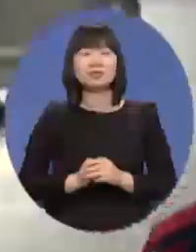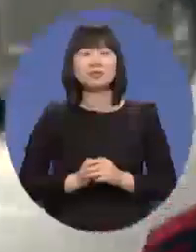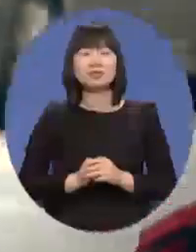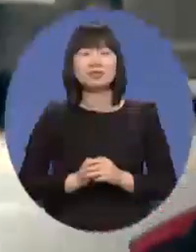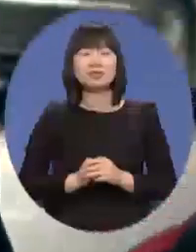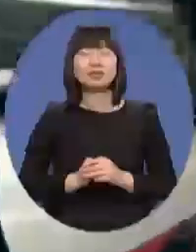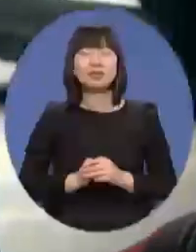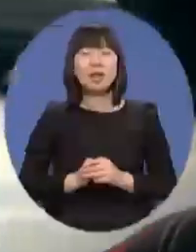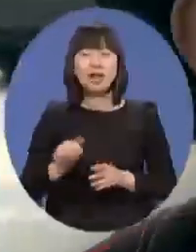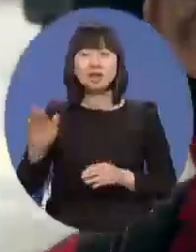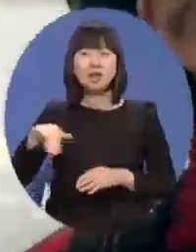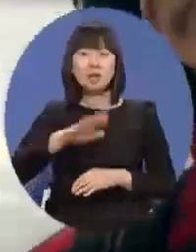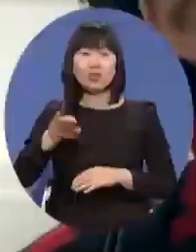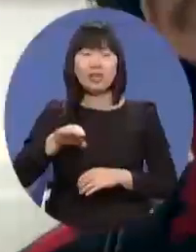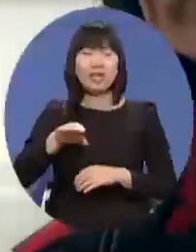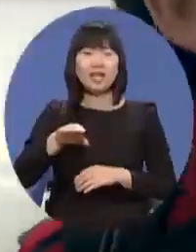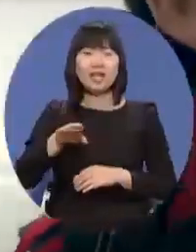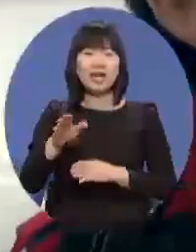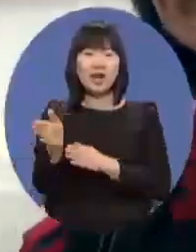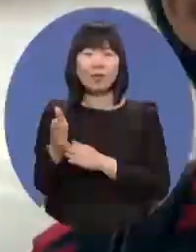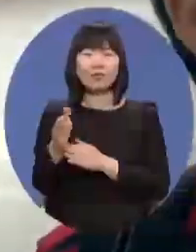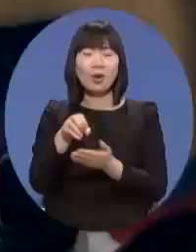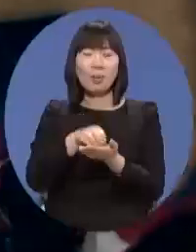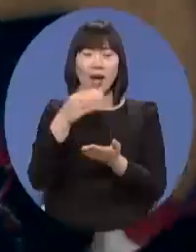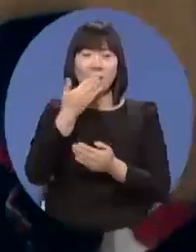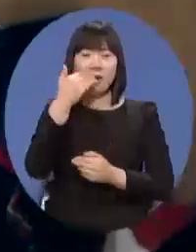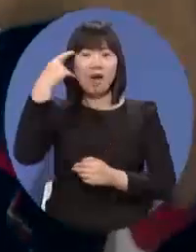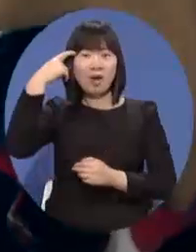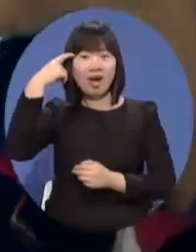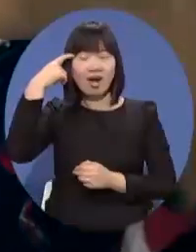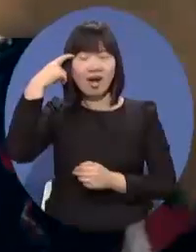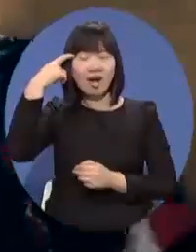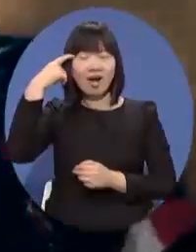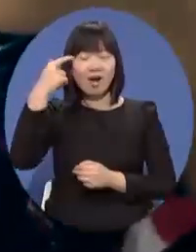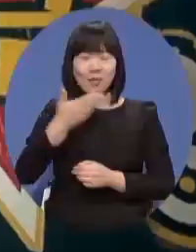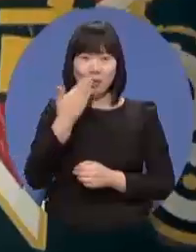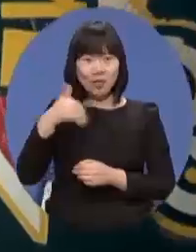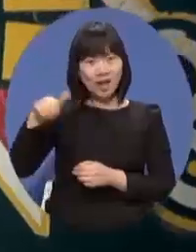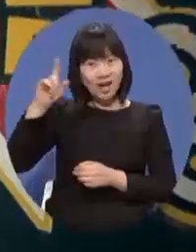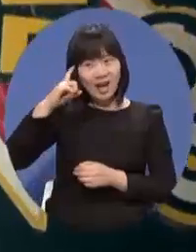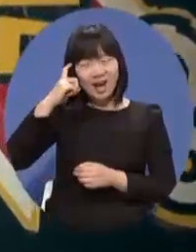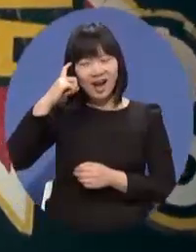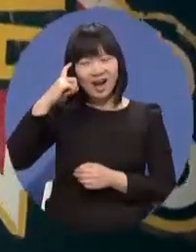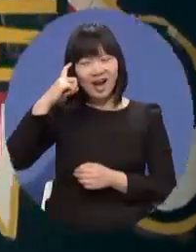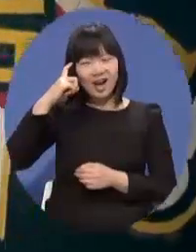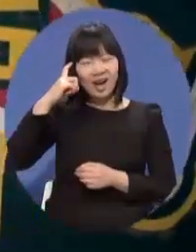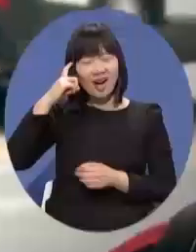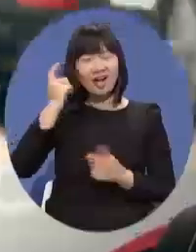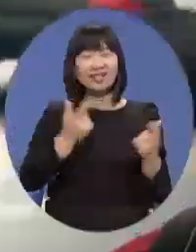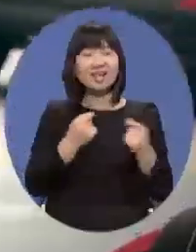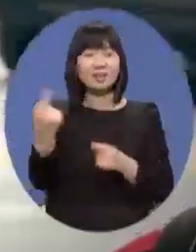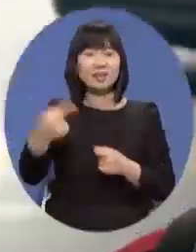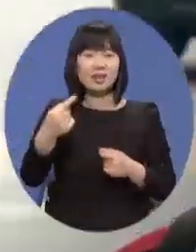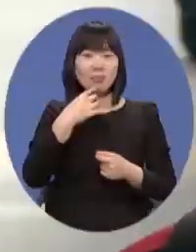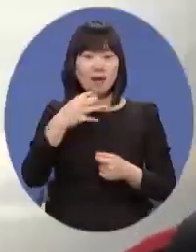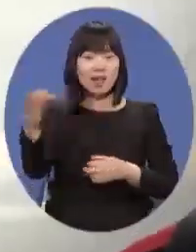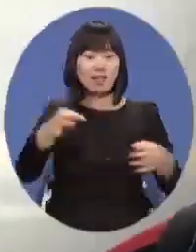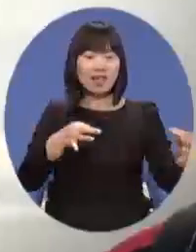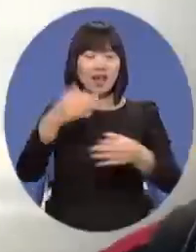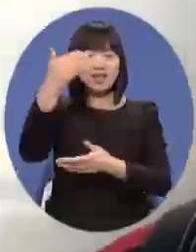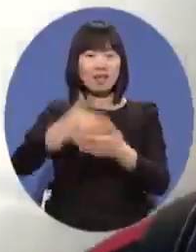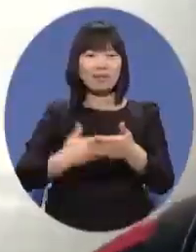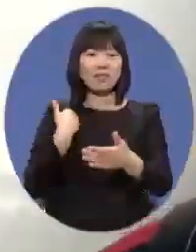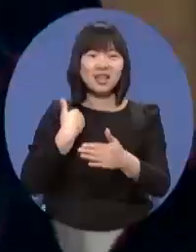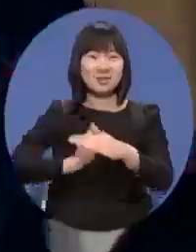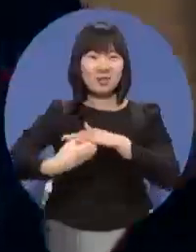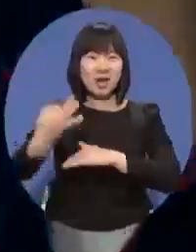야, 우리 붕어빵 먹을래? 그럴래? 먹고 갈까? 다들 천 원씩만 내. 나머지